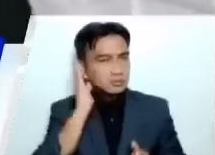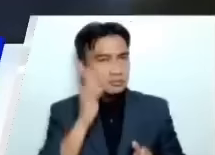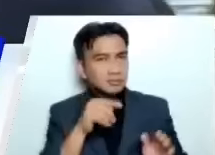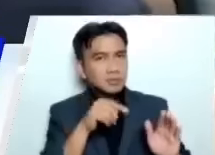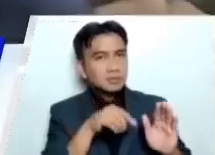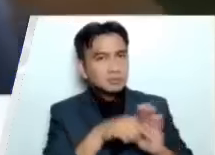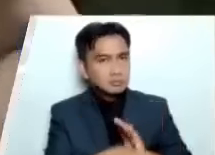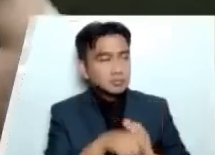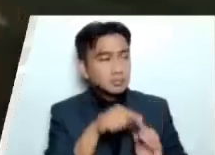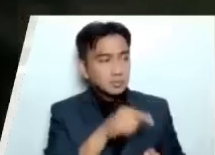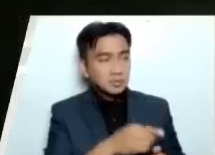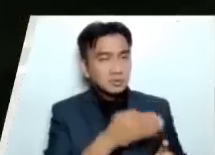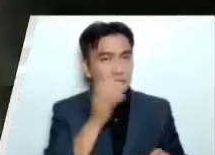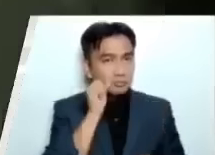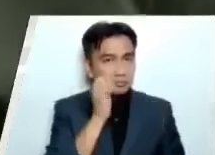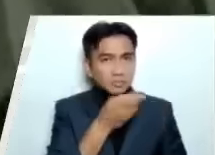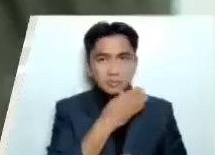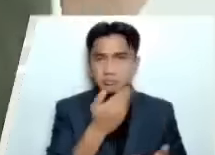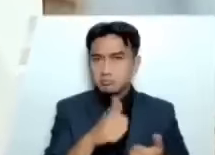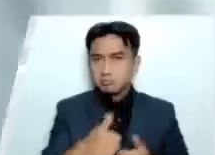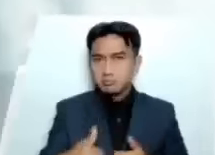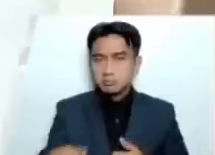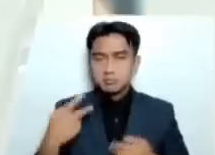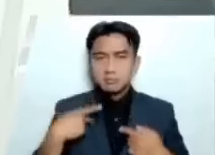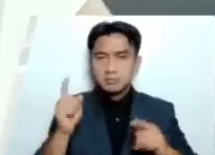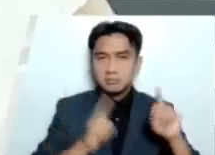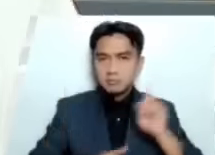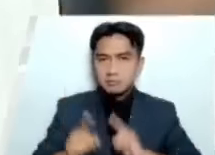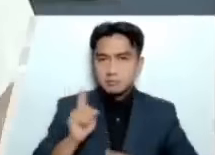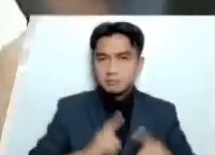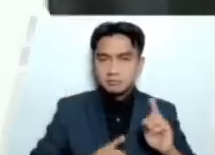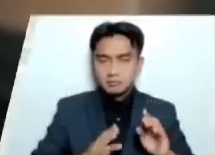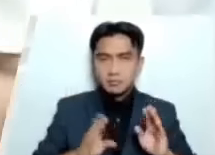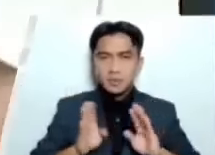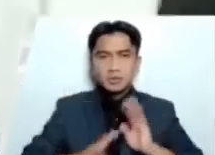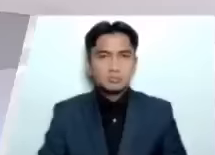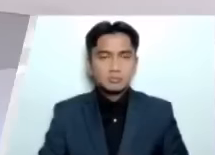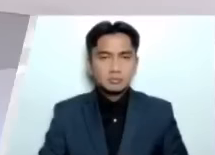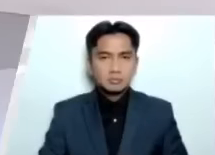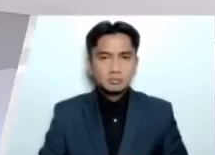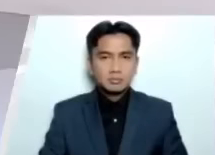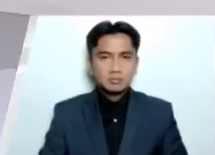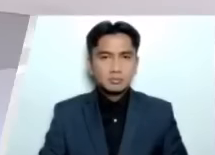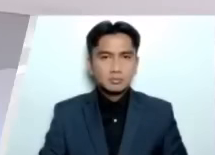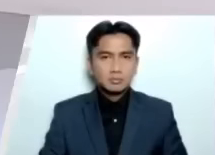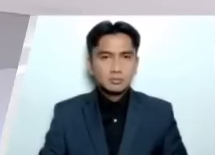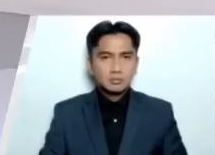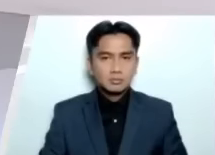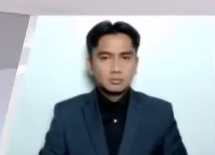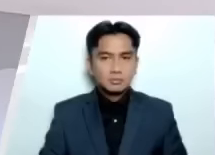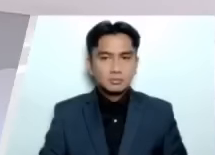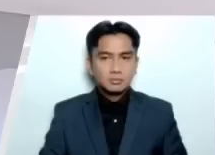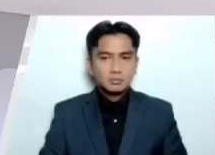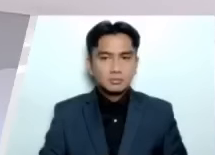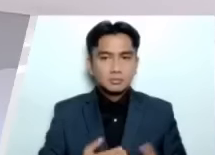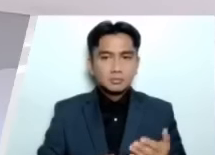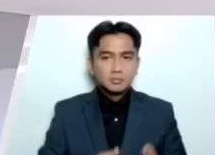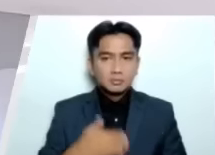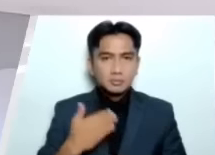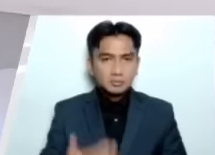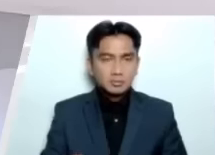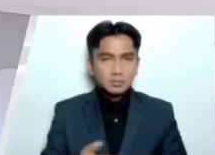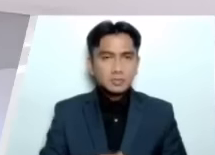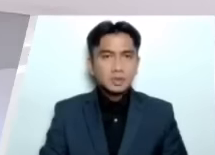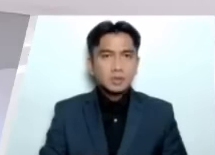concern. Ivan Mayrina nagbabalita para sa GMA Integrated News. Itinanggi ni House Speaker Martin Romualdez